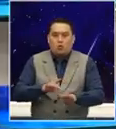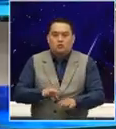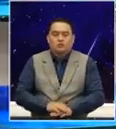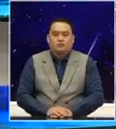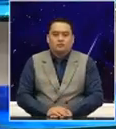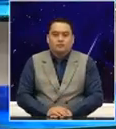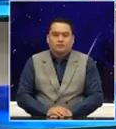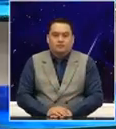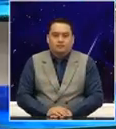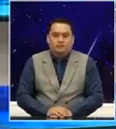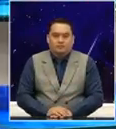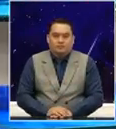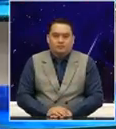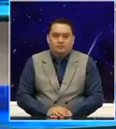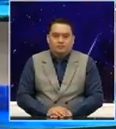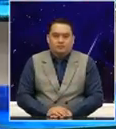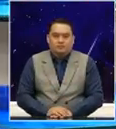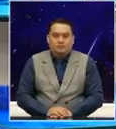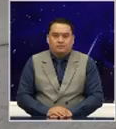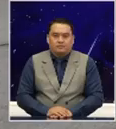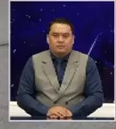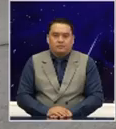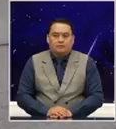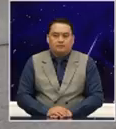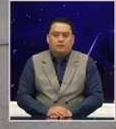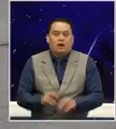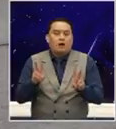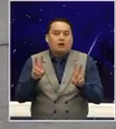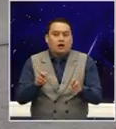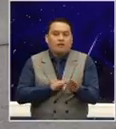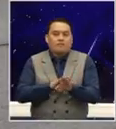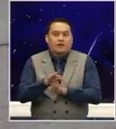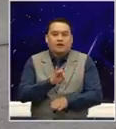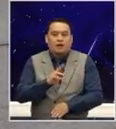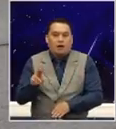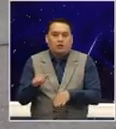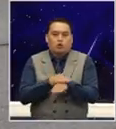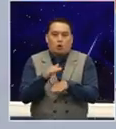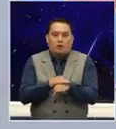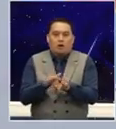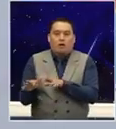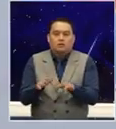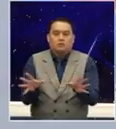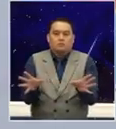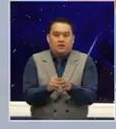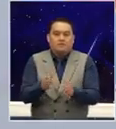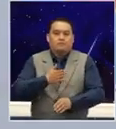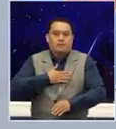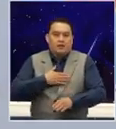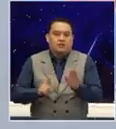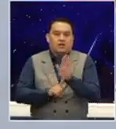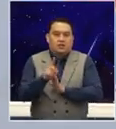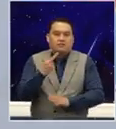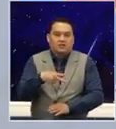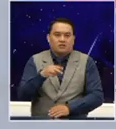области, узнавала Евгения Присяжная. В рамках реализации республиканской благотворительной акции «Без Бергемес», запущенной